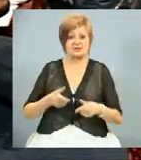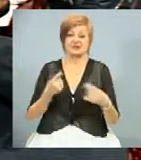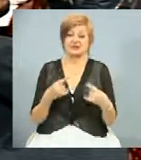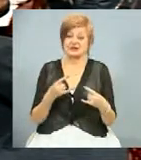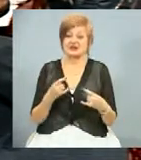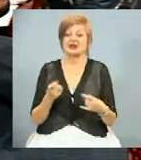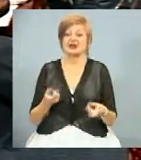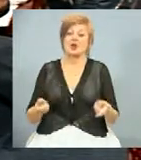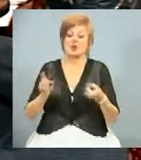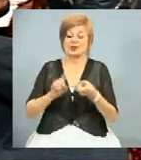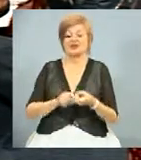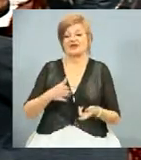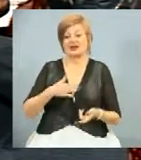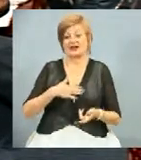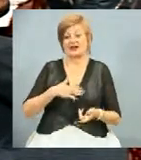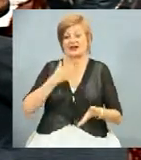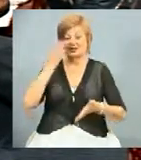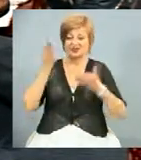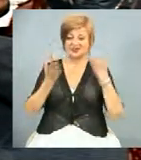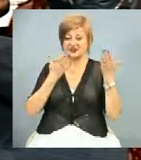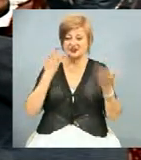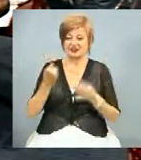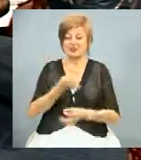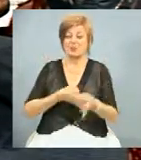Та приєднуйтесь до наших активних веселих